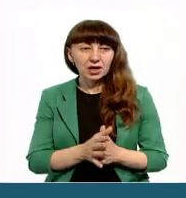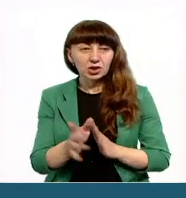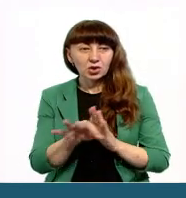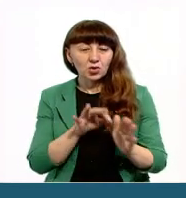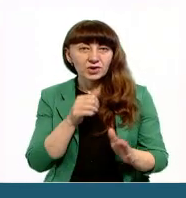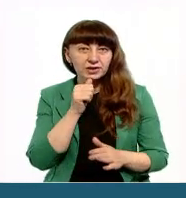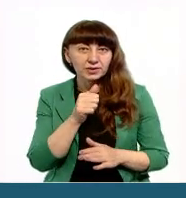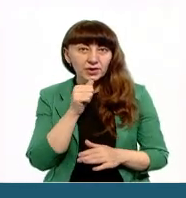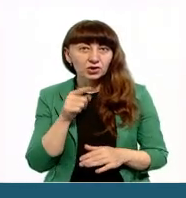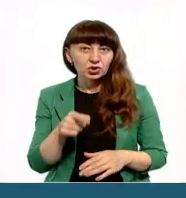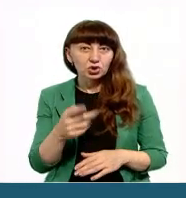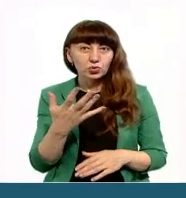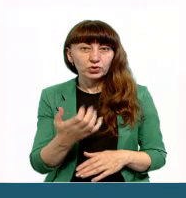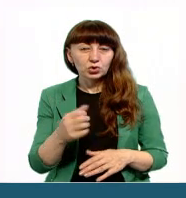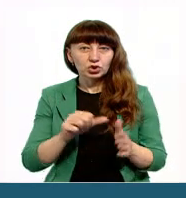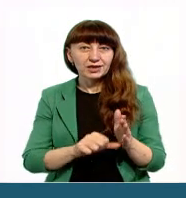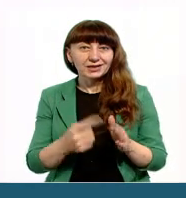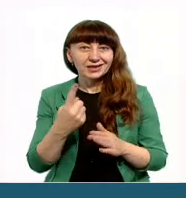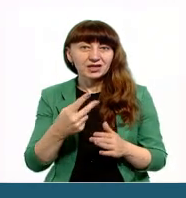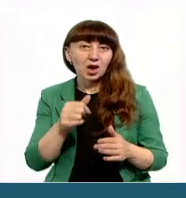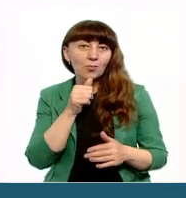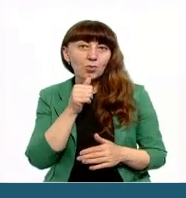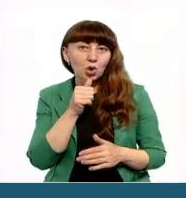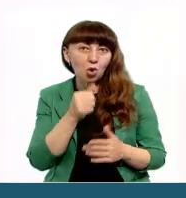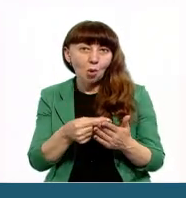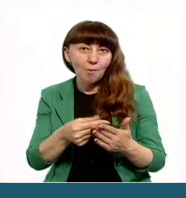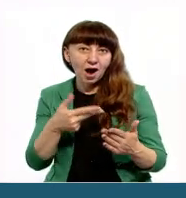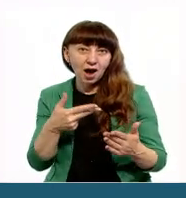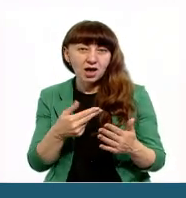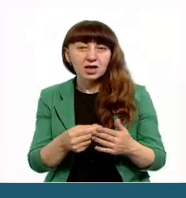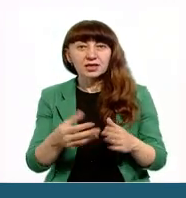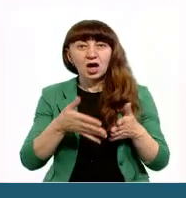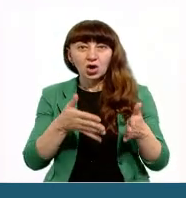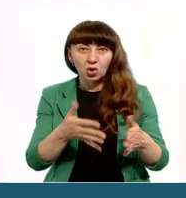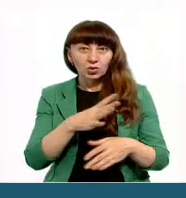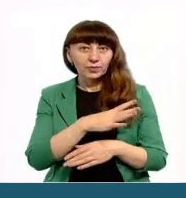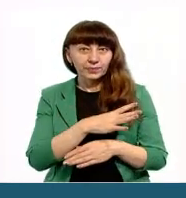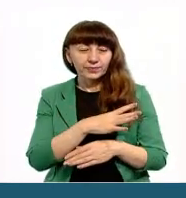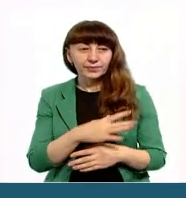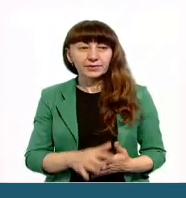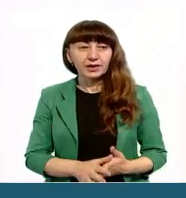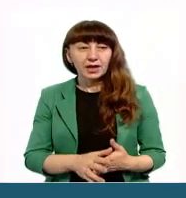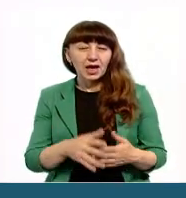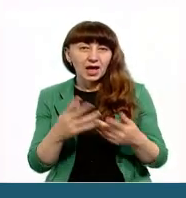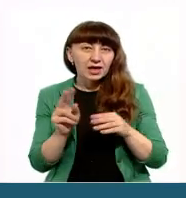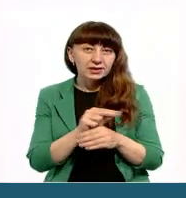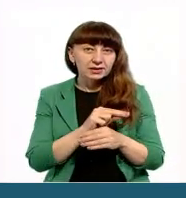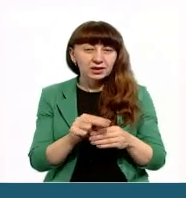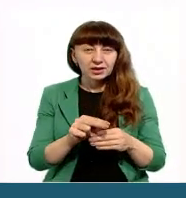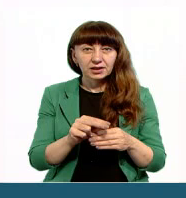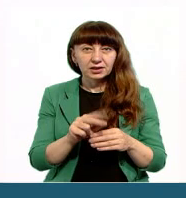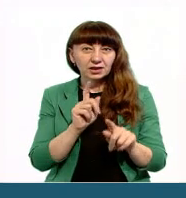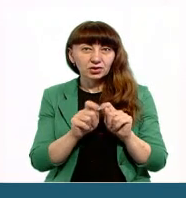отобрано и испытано 1561 проба. Устранение всех выявленных замечаний и дефектов находится на